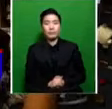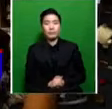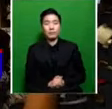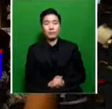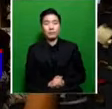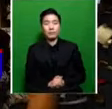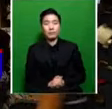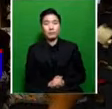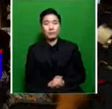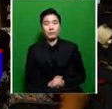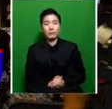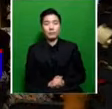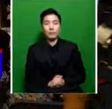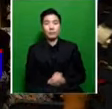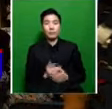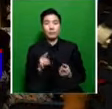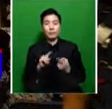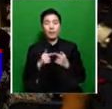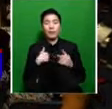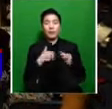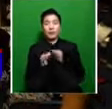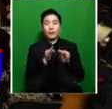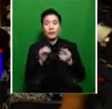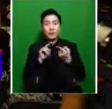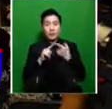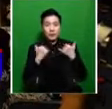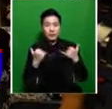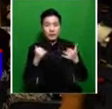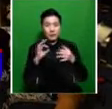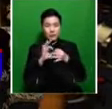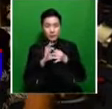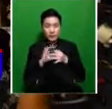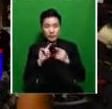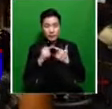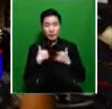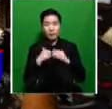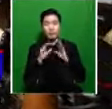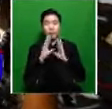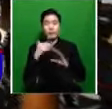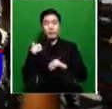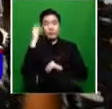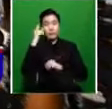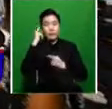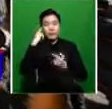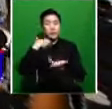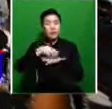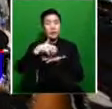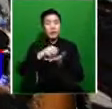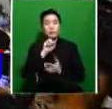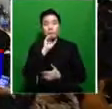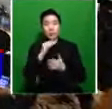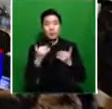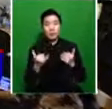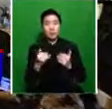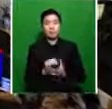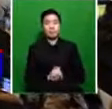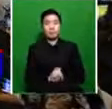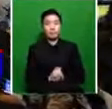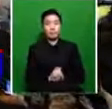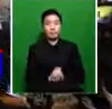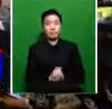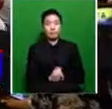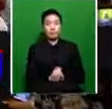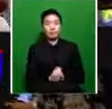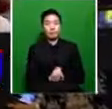คะที่จะขอชี้แจงยืนยันอีกครั้งหนึ่งฝากคุณเอประชาชาติช่วยแก้เนื้อข่าวแล้วก็พ